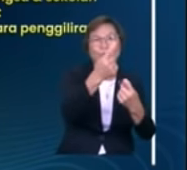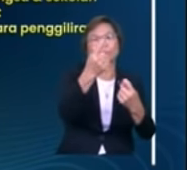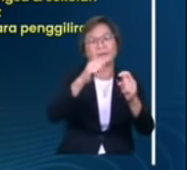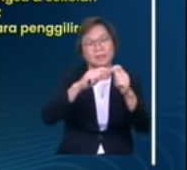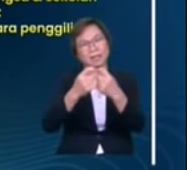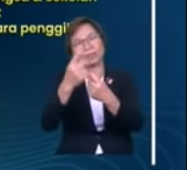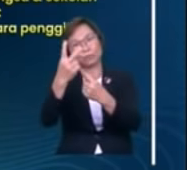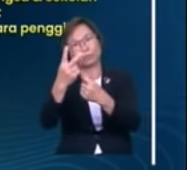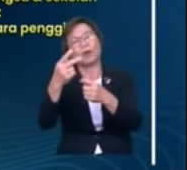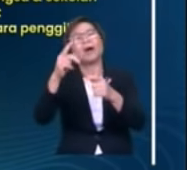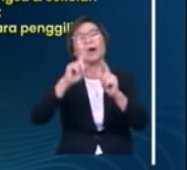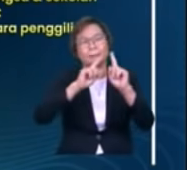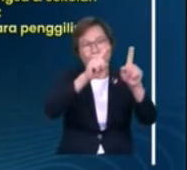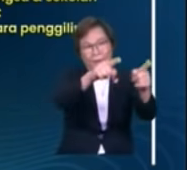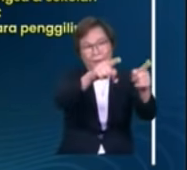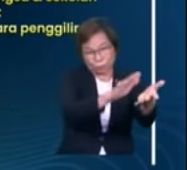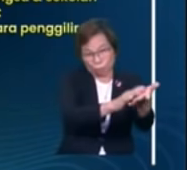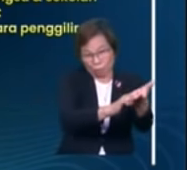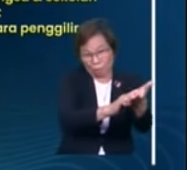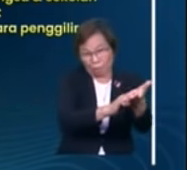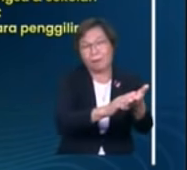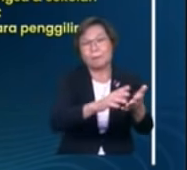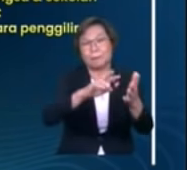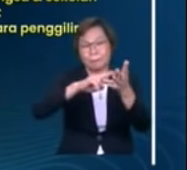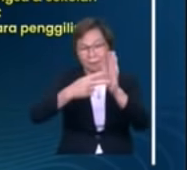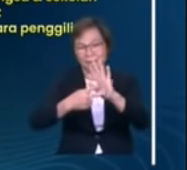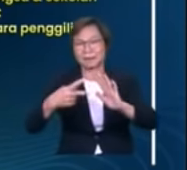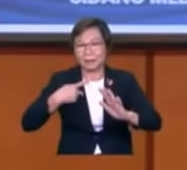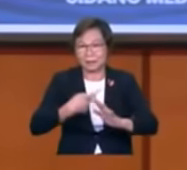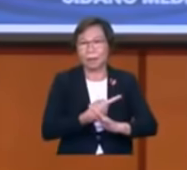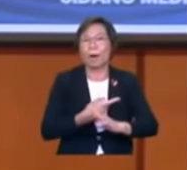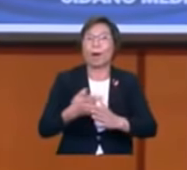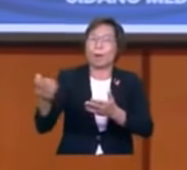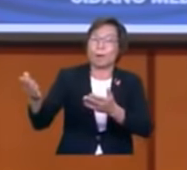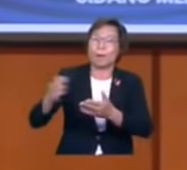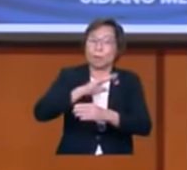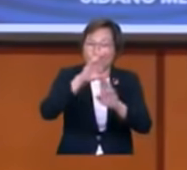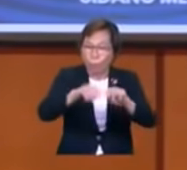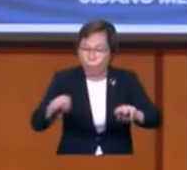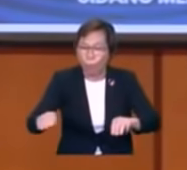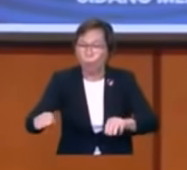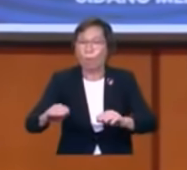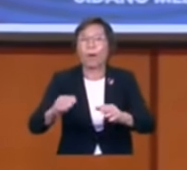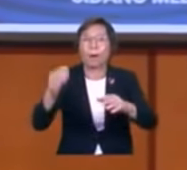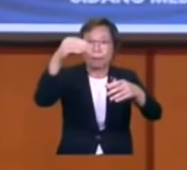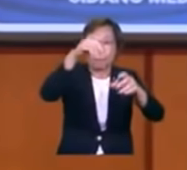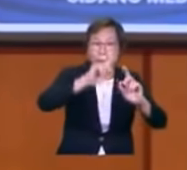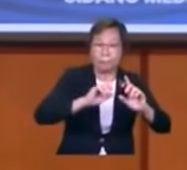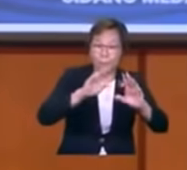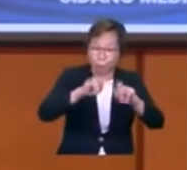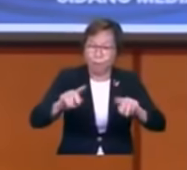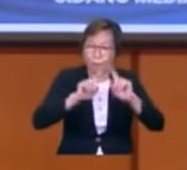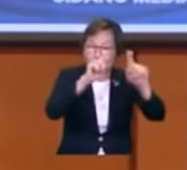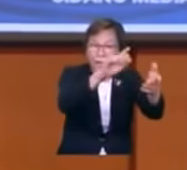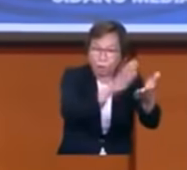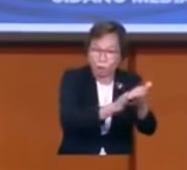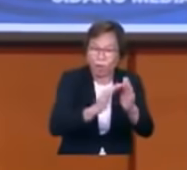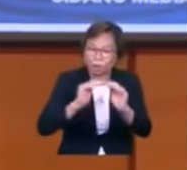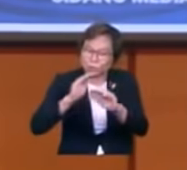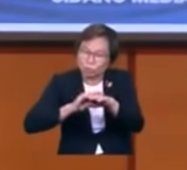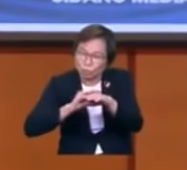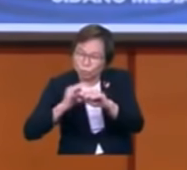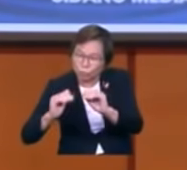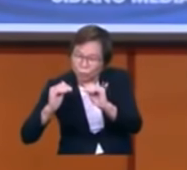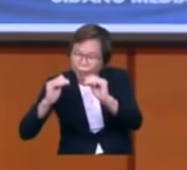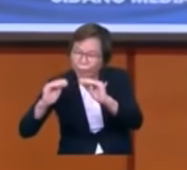tingkatan Duo akan masuk jadi kita adegan kita bahwa mereka masuk secara berperingkat again bagi